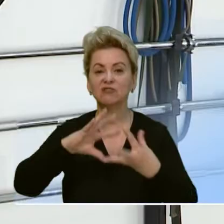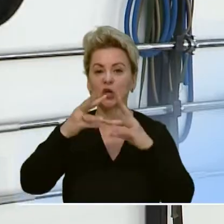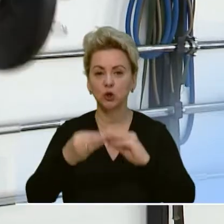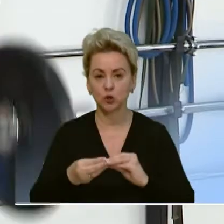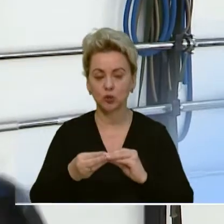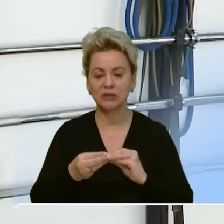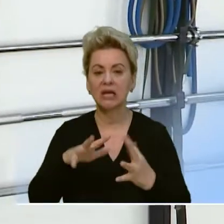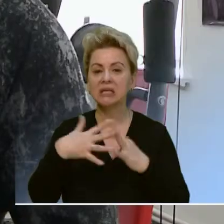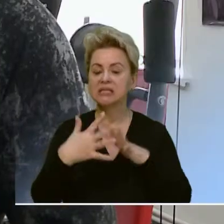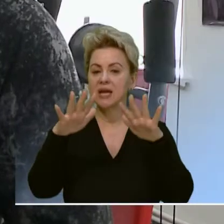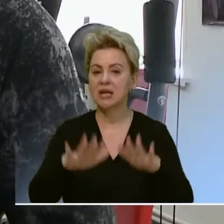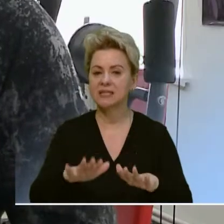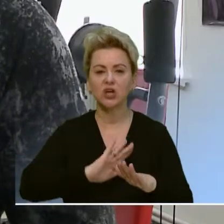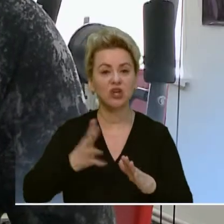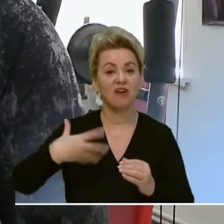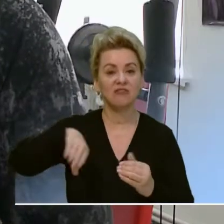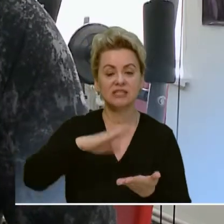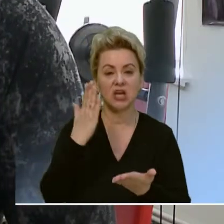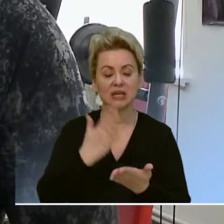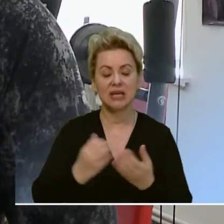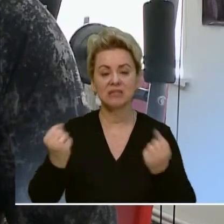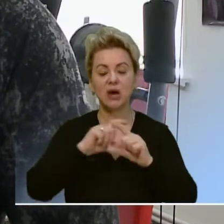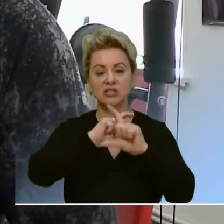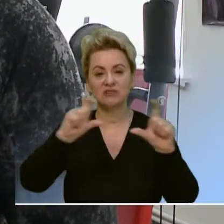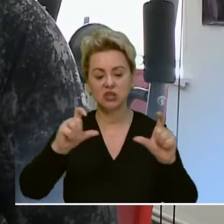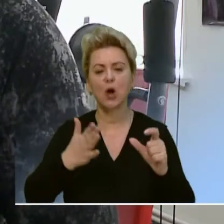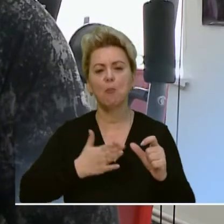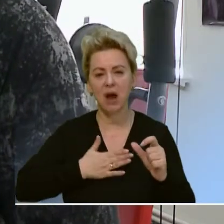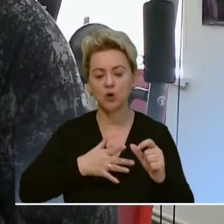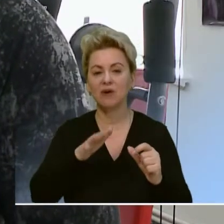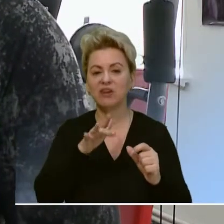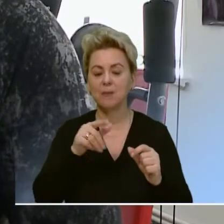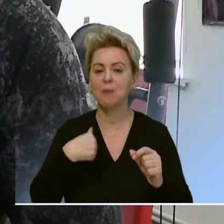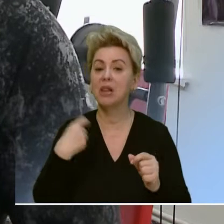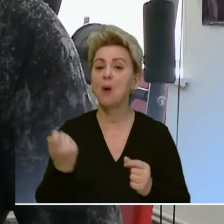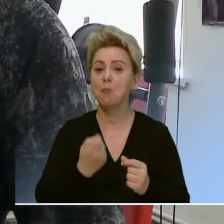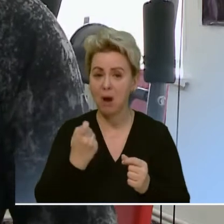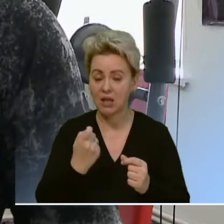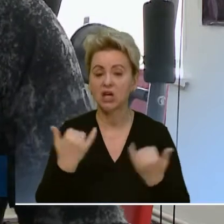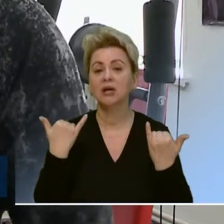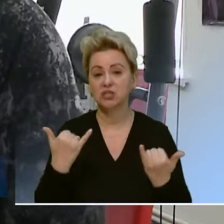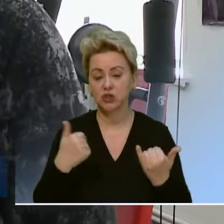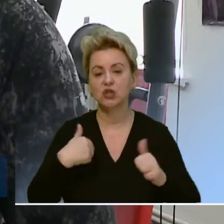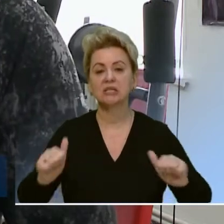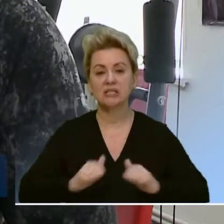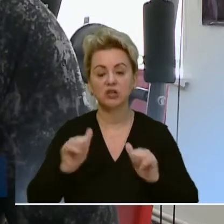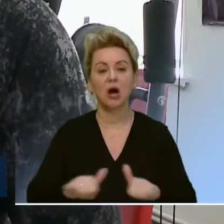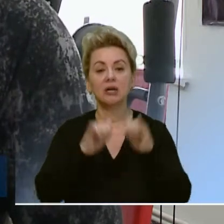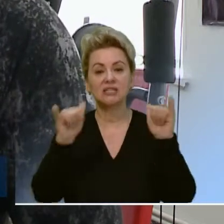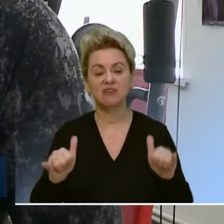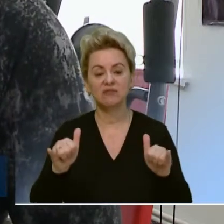результат. В сельской местности не везде есть спортивные залы. В мое время их было немножко. Сейчас мы стараемся